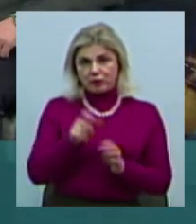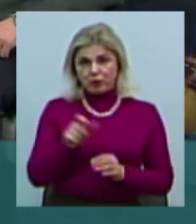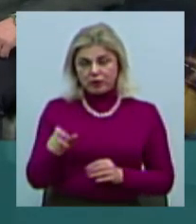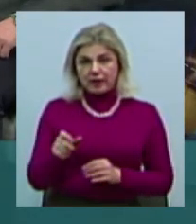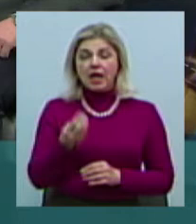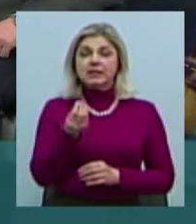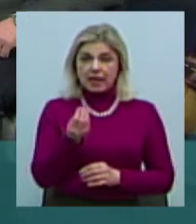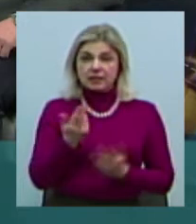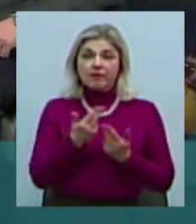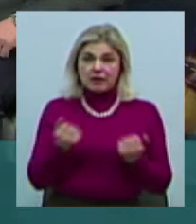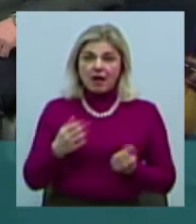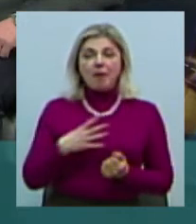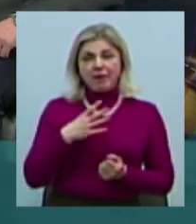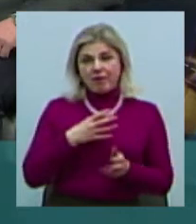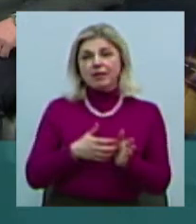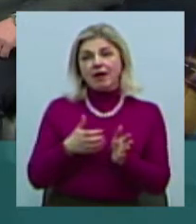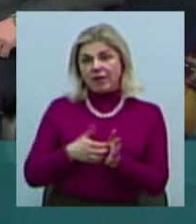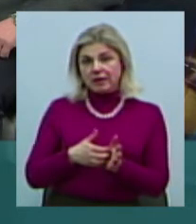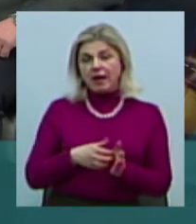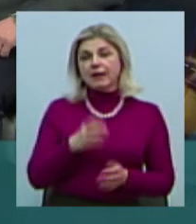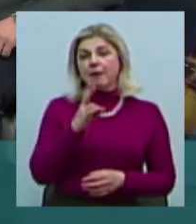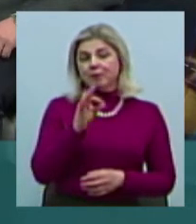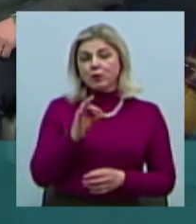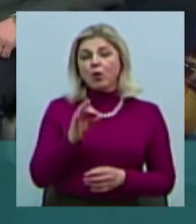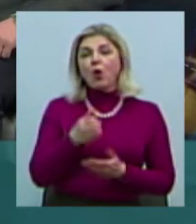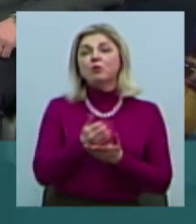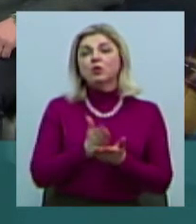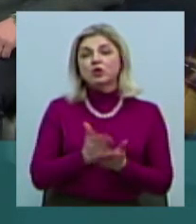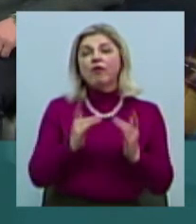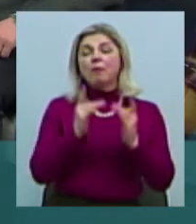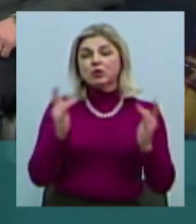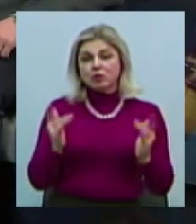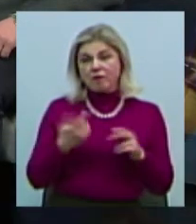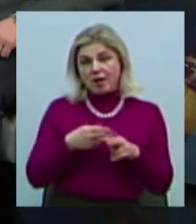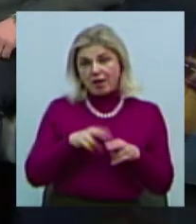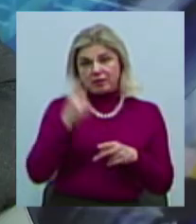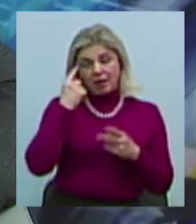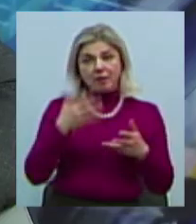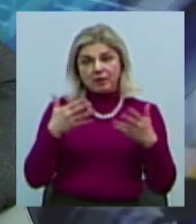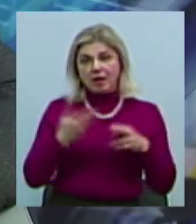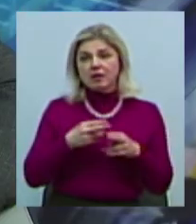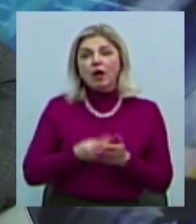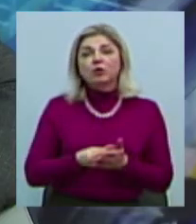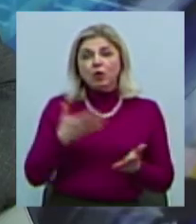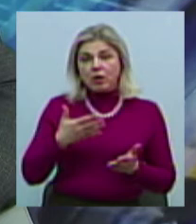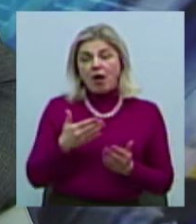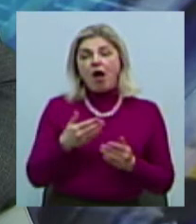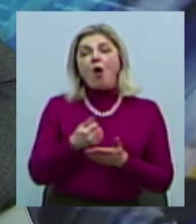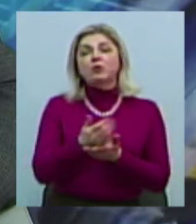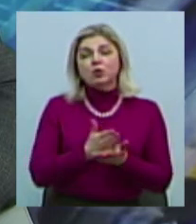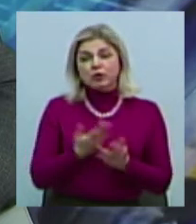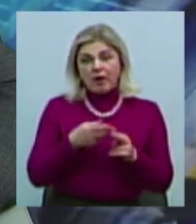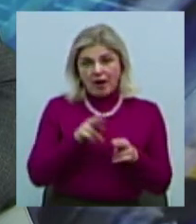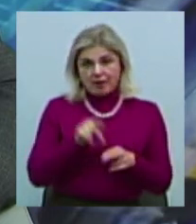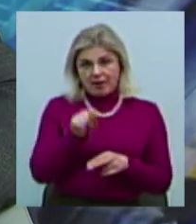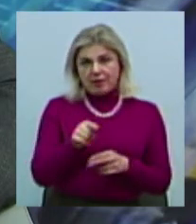Средства, да, вот средств бывает не хватает. Там обслуживание мостов, это понятно, потому что это дорогое удовольствие обслуживать данные мосты. Но мы